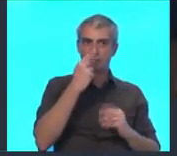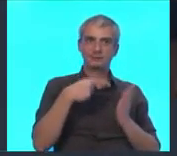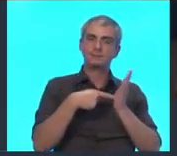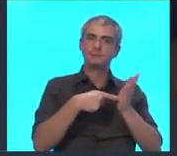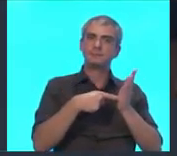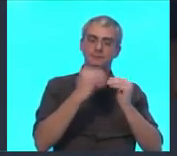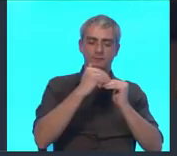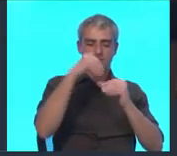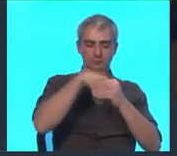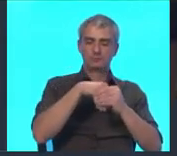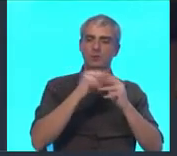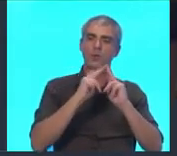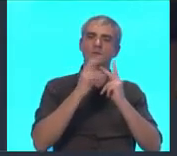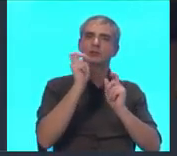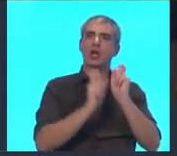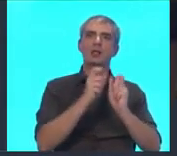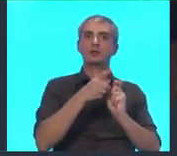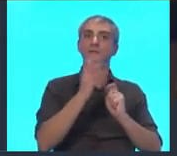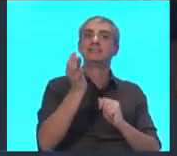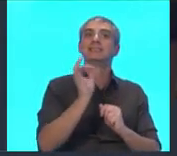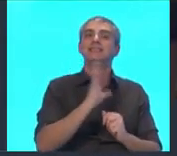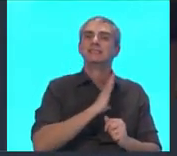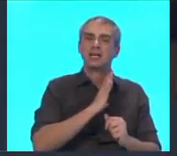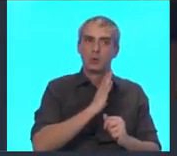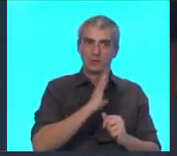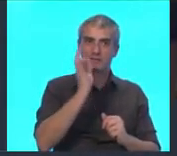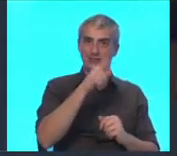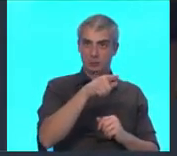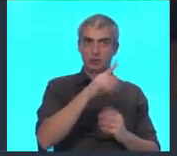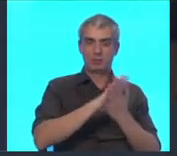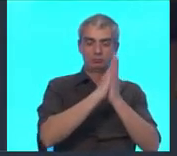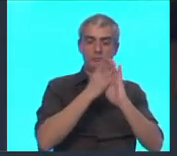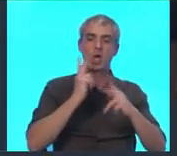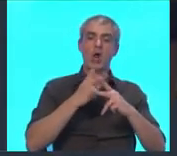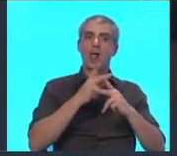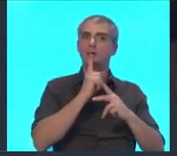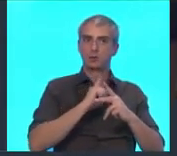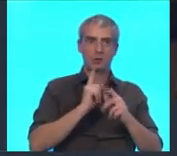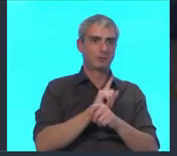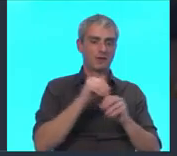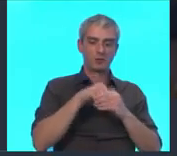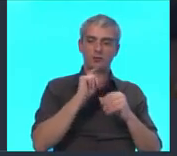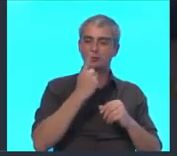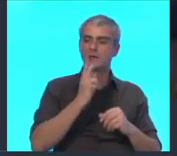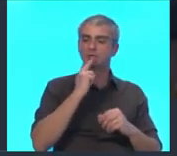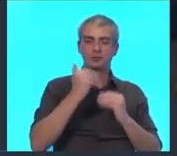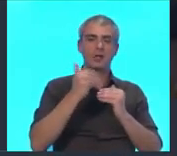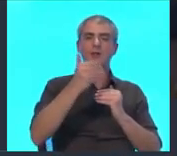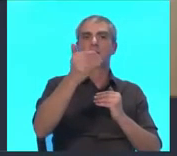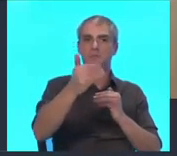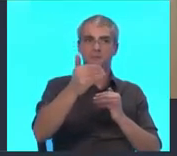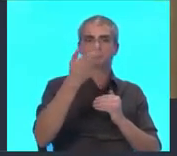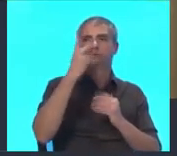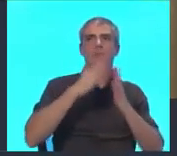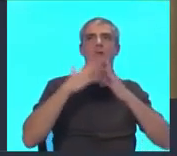תת קבוצה של אנשים שהסיכון, הסיכוי שלהם להפוך לסוכרתיים בטווח של שנה או שנתיים קדימה, הרבה יותר